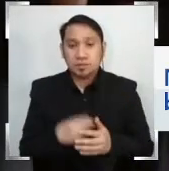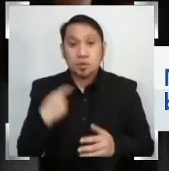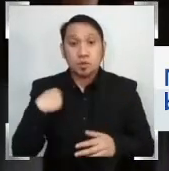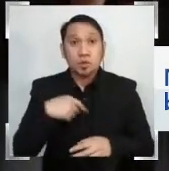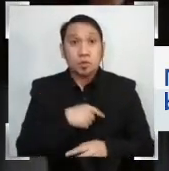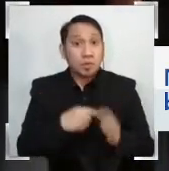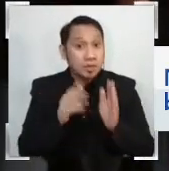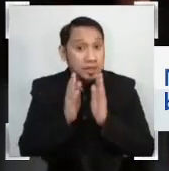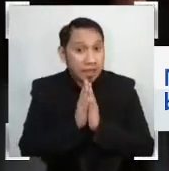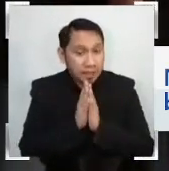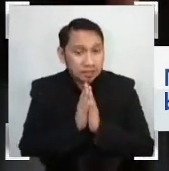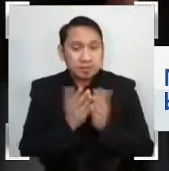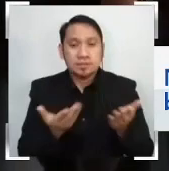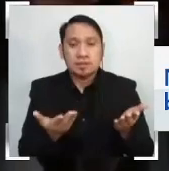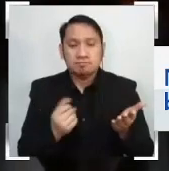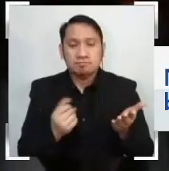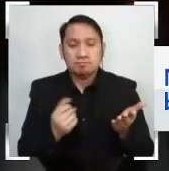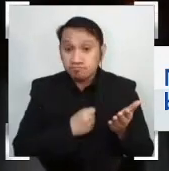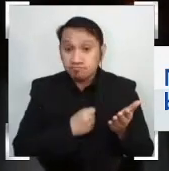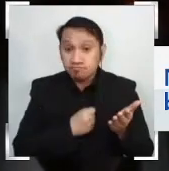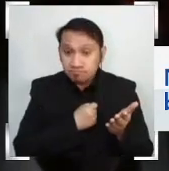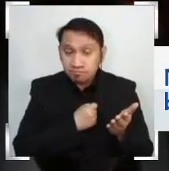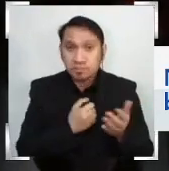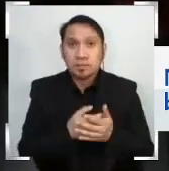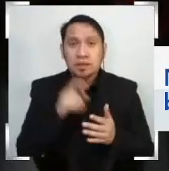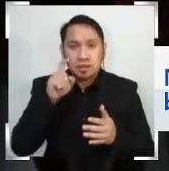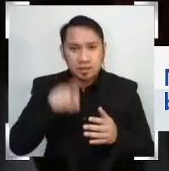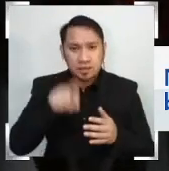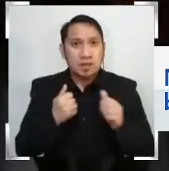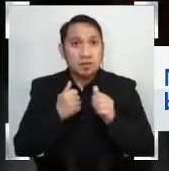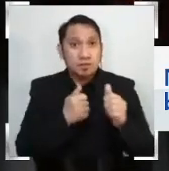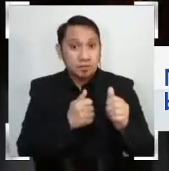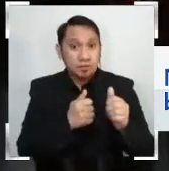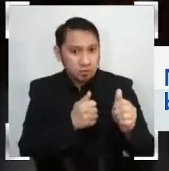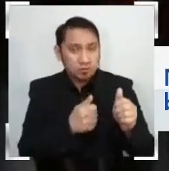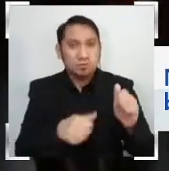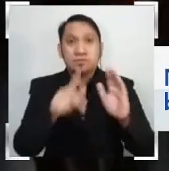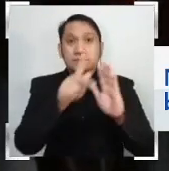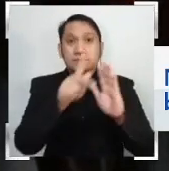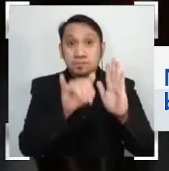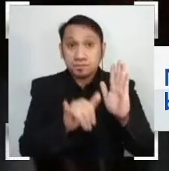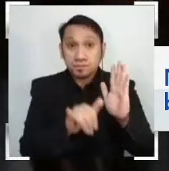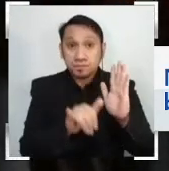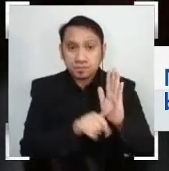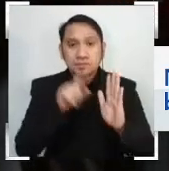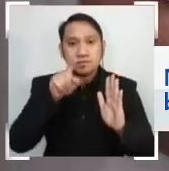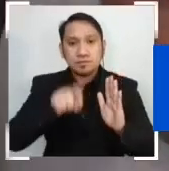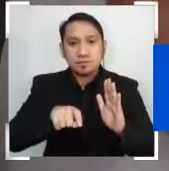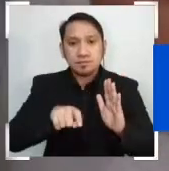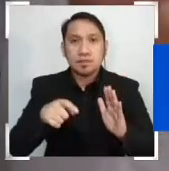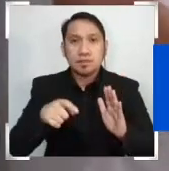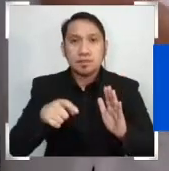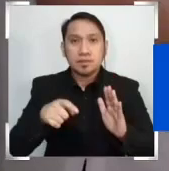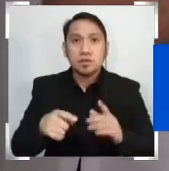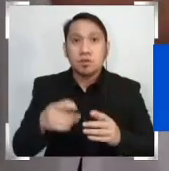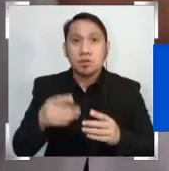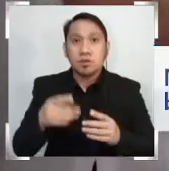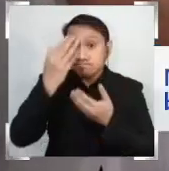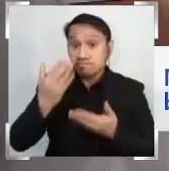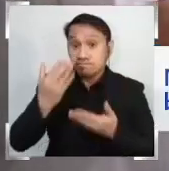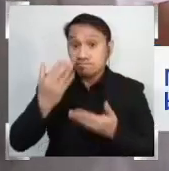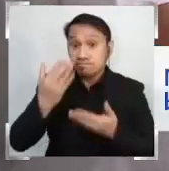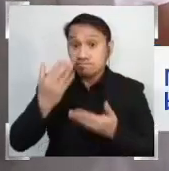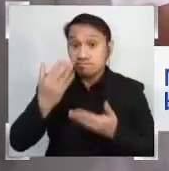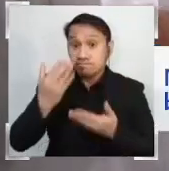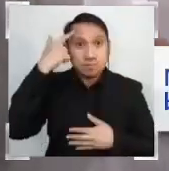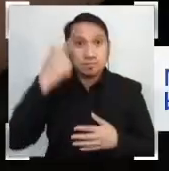kanila dahil kailangan po naming sumunod sa protocol at kailangan namin sundin yung utos ng gobyerno. Alinsunod ang paghihigpit